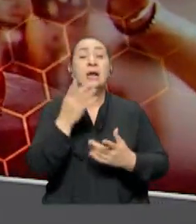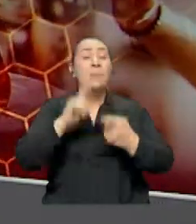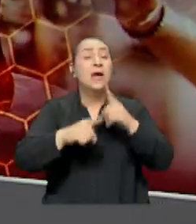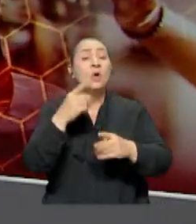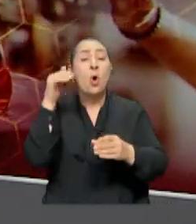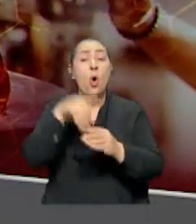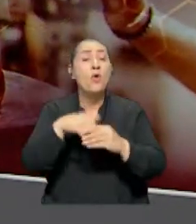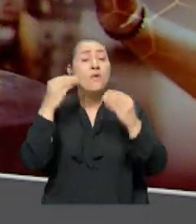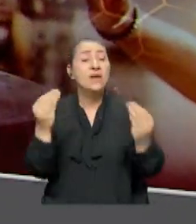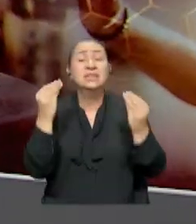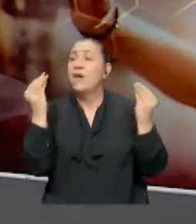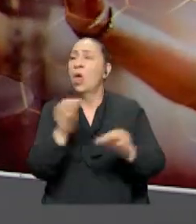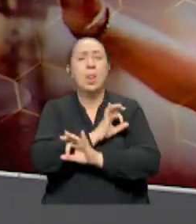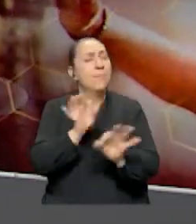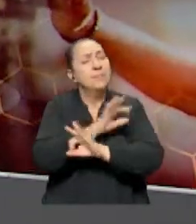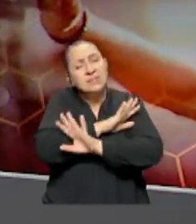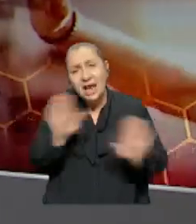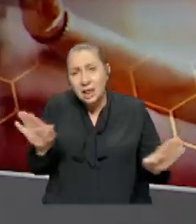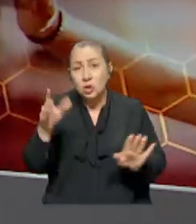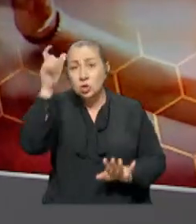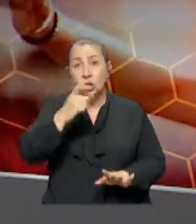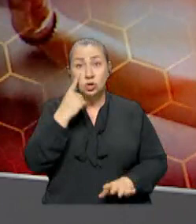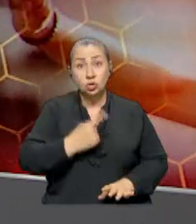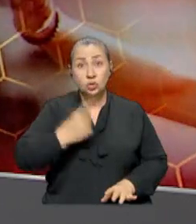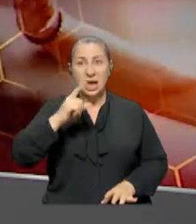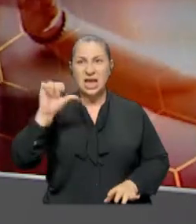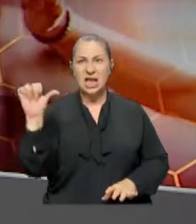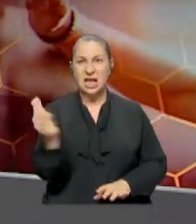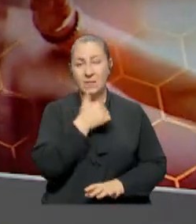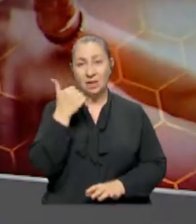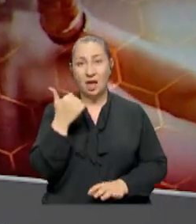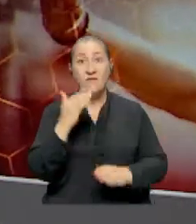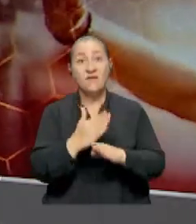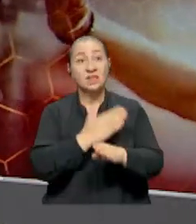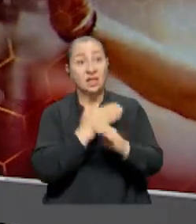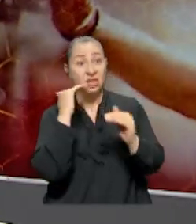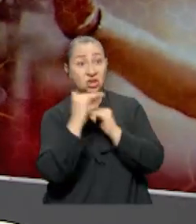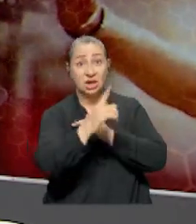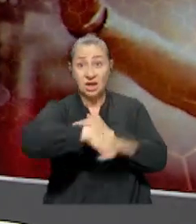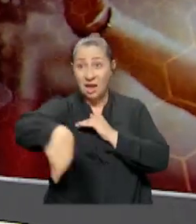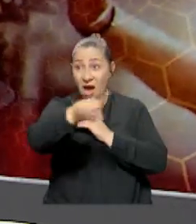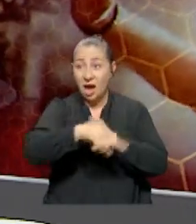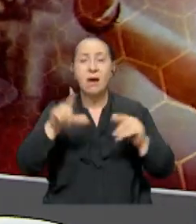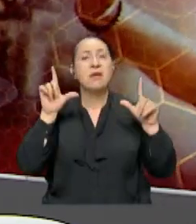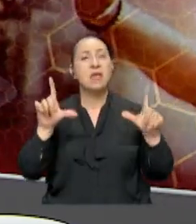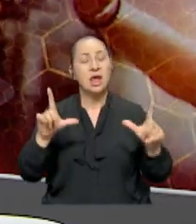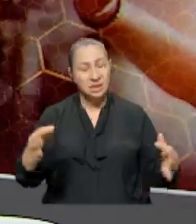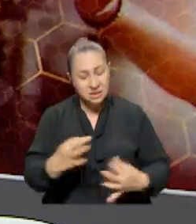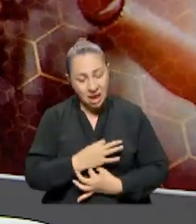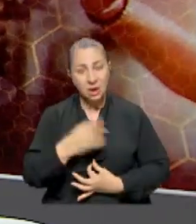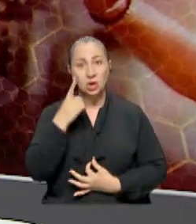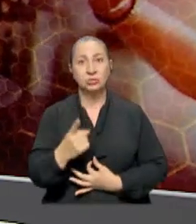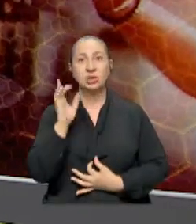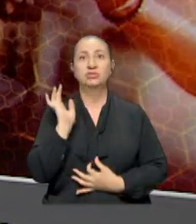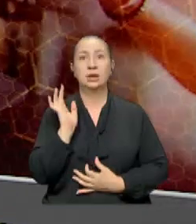oy vermiş olursa olsun, Türkiye Cumhuriyeti'nin kıymetli vatandaşlarına gereken saygıyı